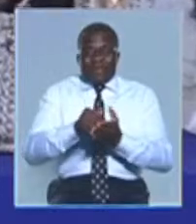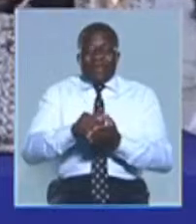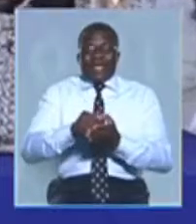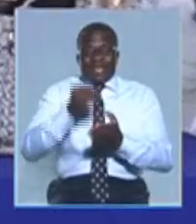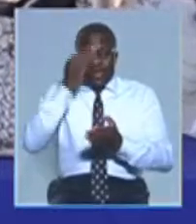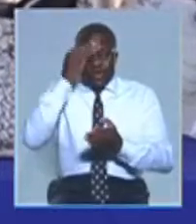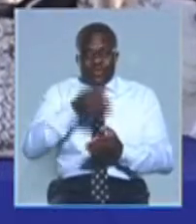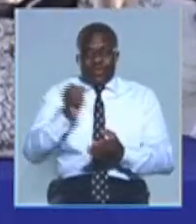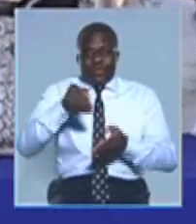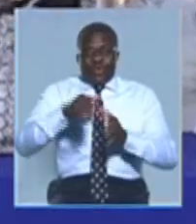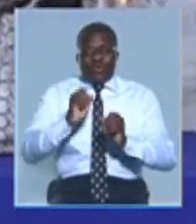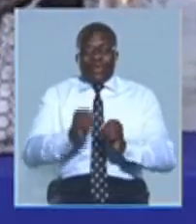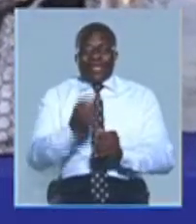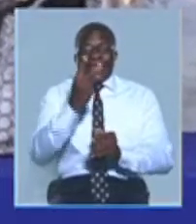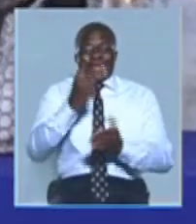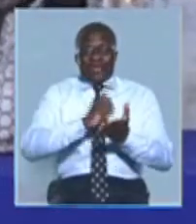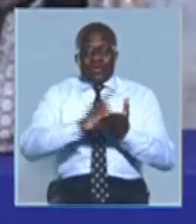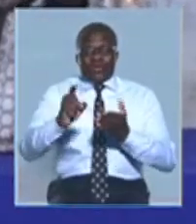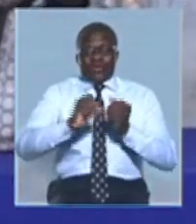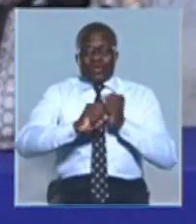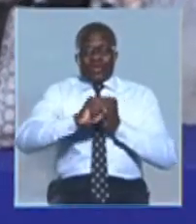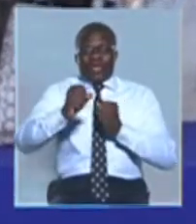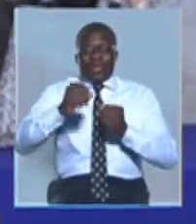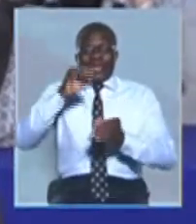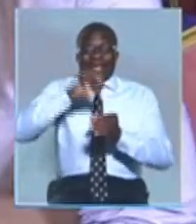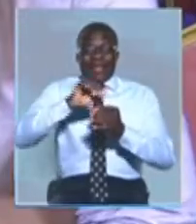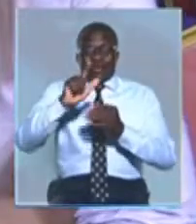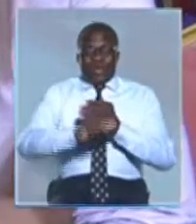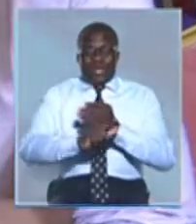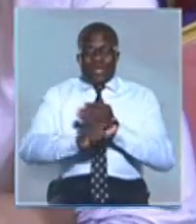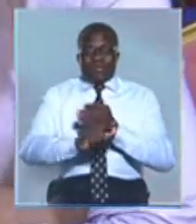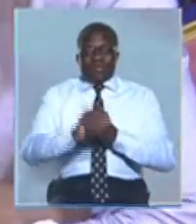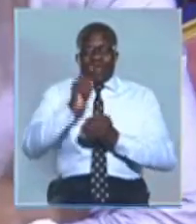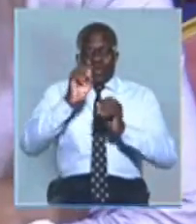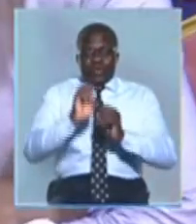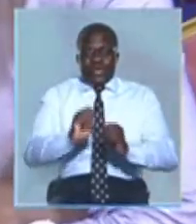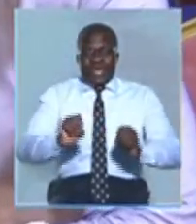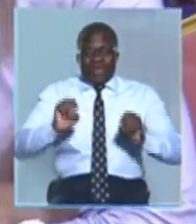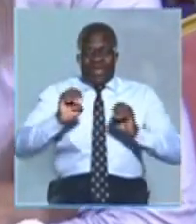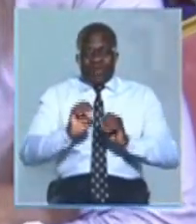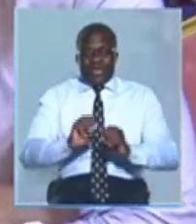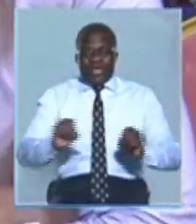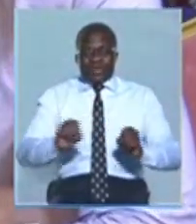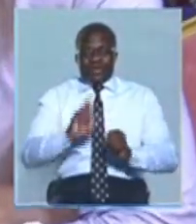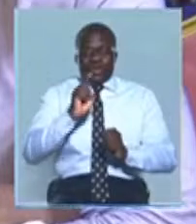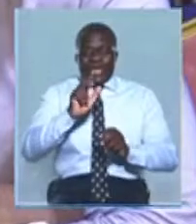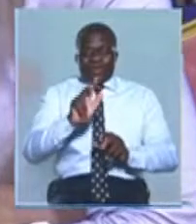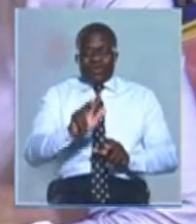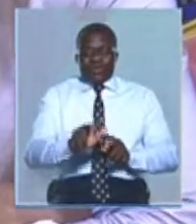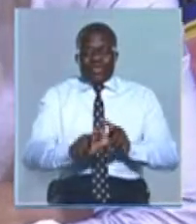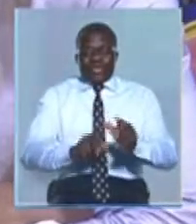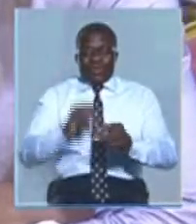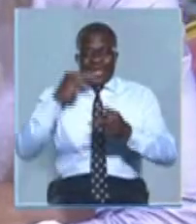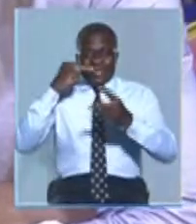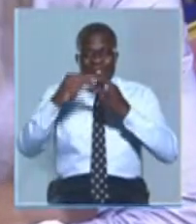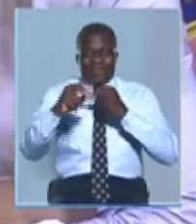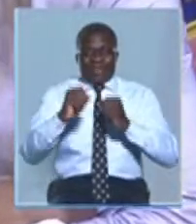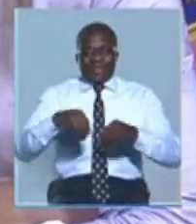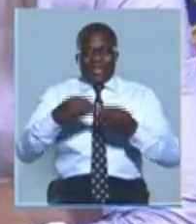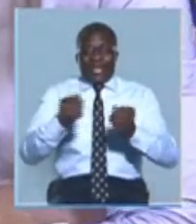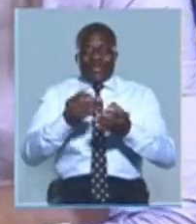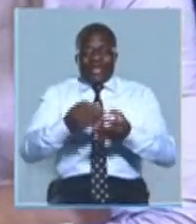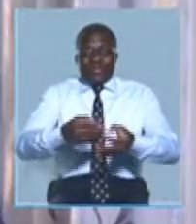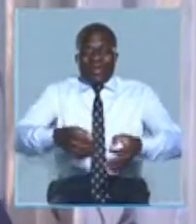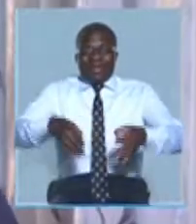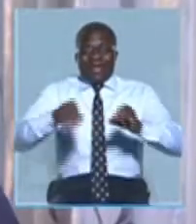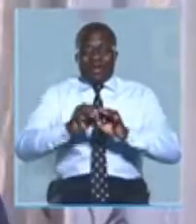enregistrées au cours des 2 semaines de campagne électorale. Une évaluation est une démarche qui vise à donner de la